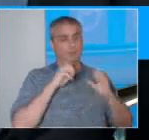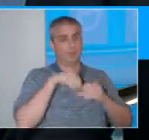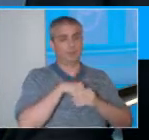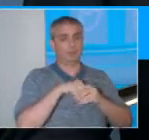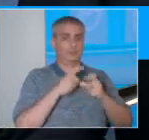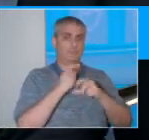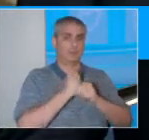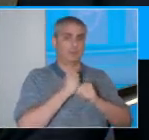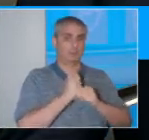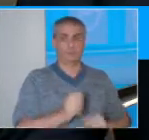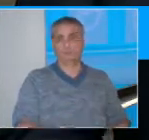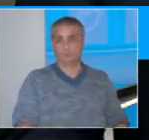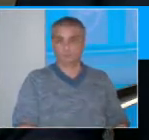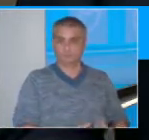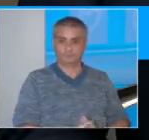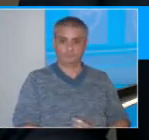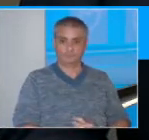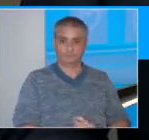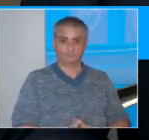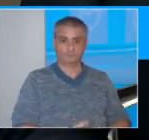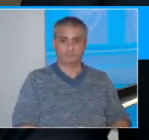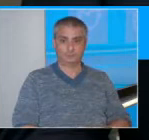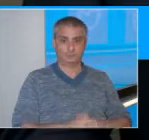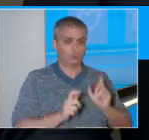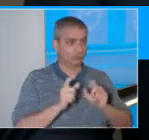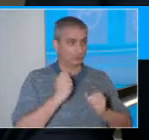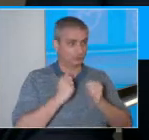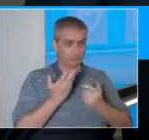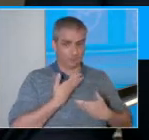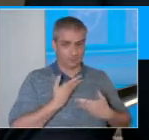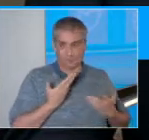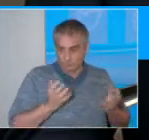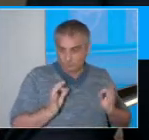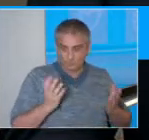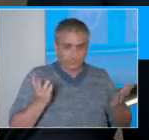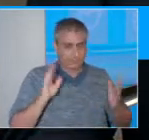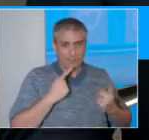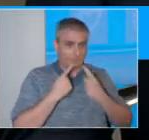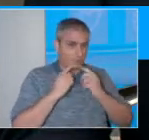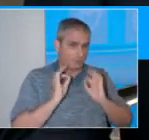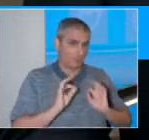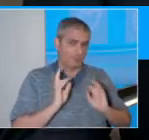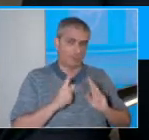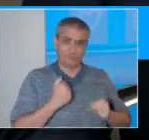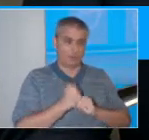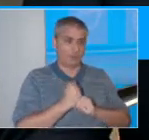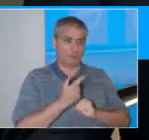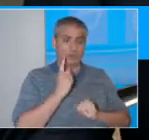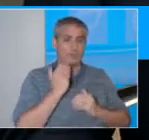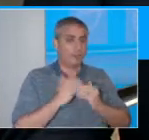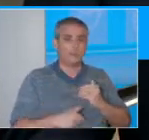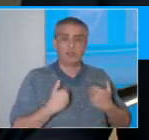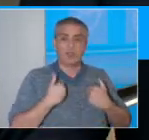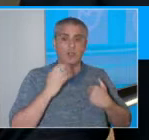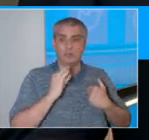מפלגת העבודה. זה שיש אנשים שקשה להם להכיל את זה ואומרים את זה, זה בסדר, זה גם דיון לגיטימי שאפשר לנהל אותו. בסופו של דבר